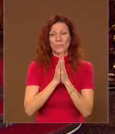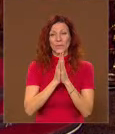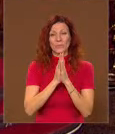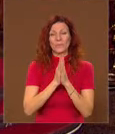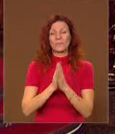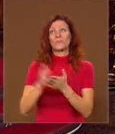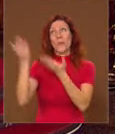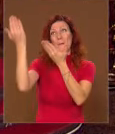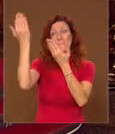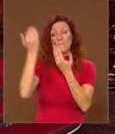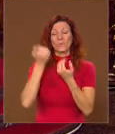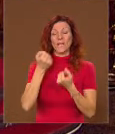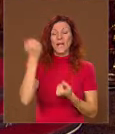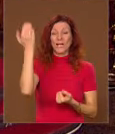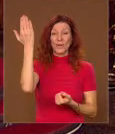Подай,